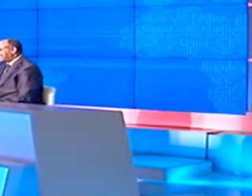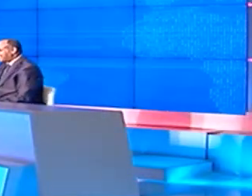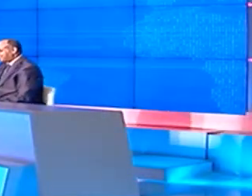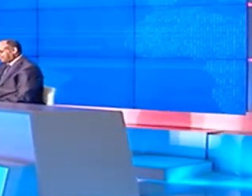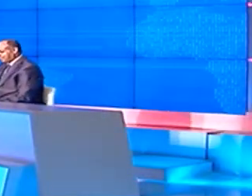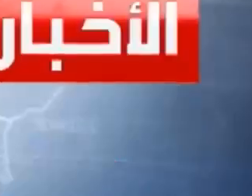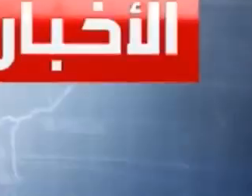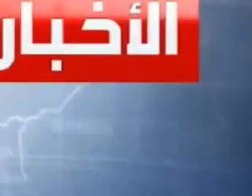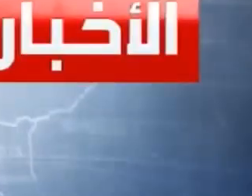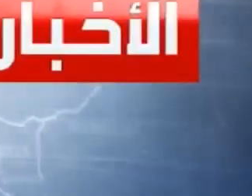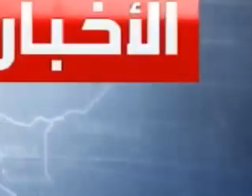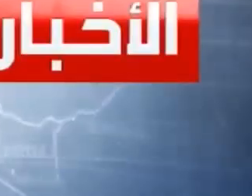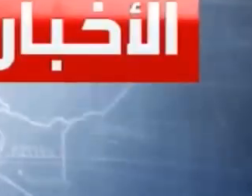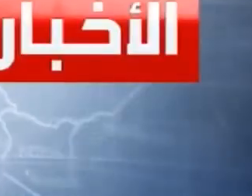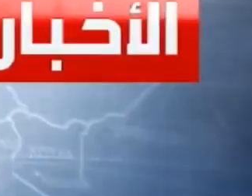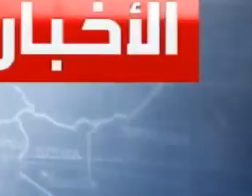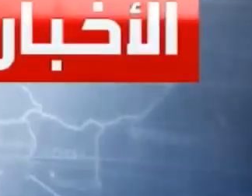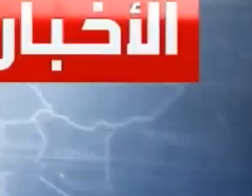ام